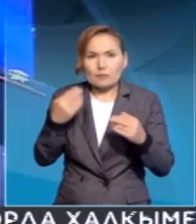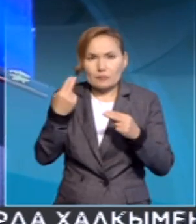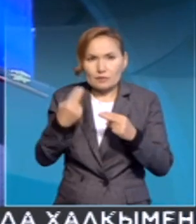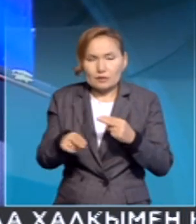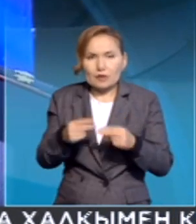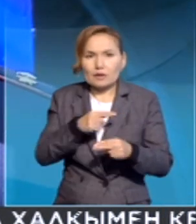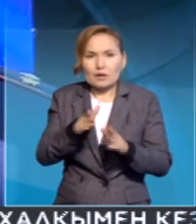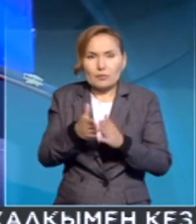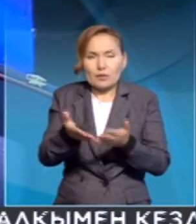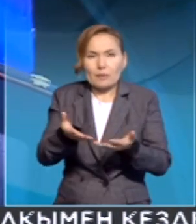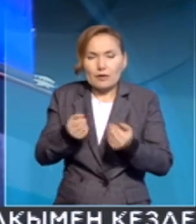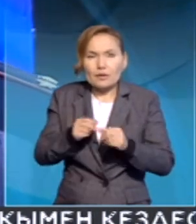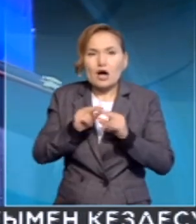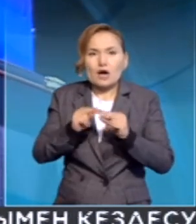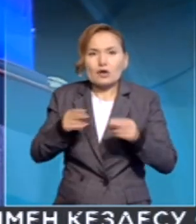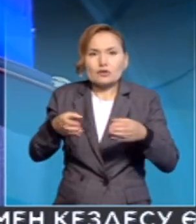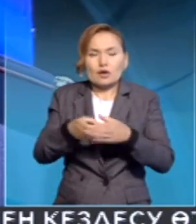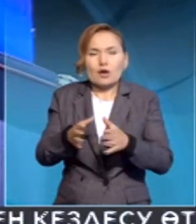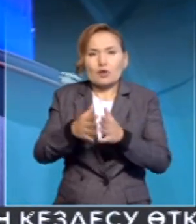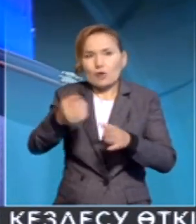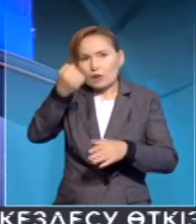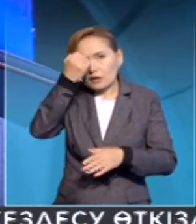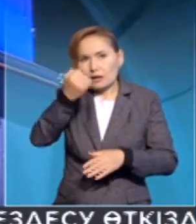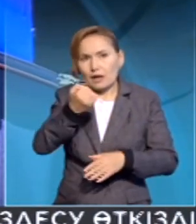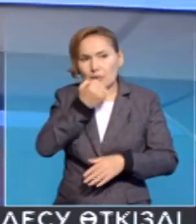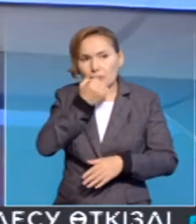ұстаздарға рахмет, академия басшылығына рахмет.